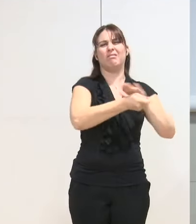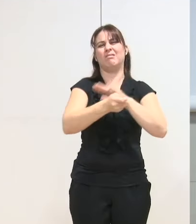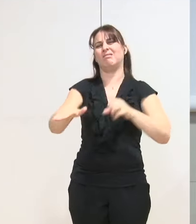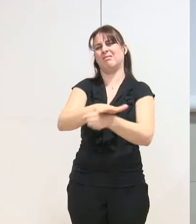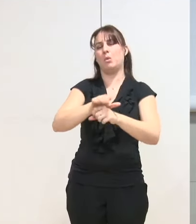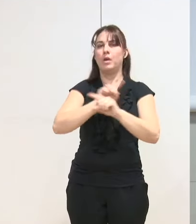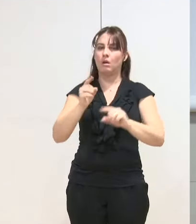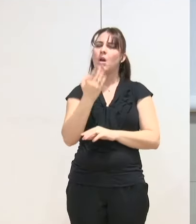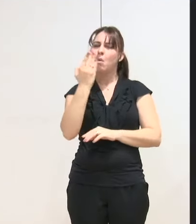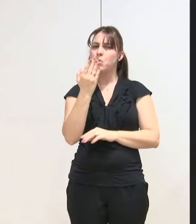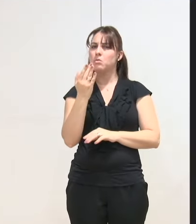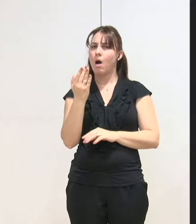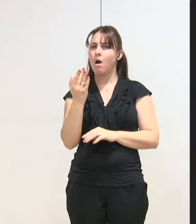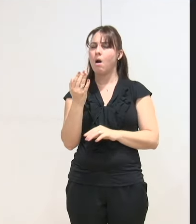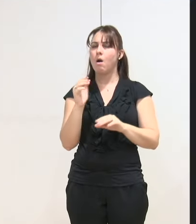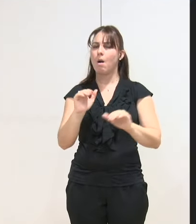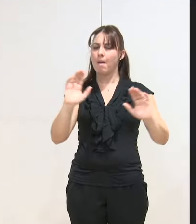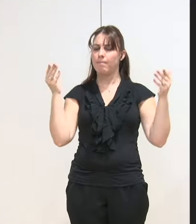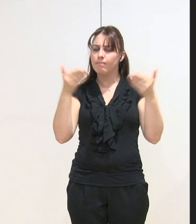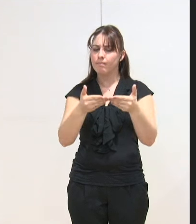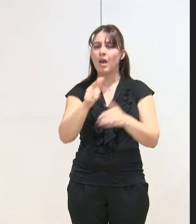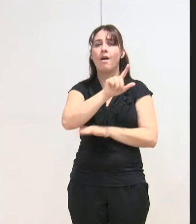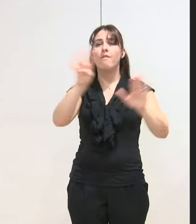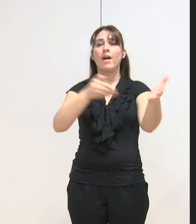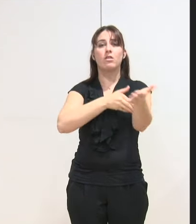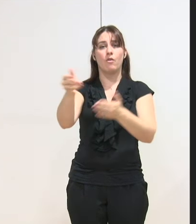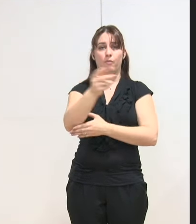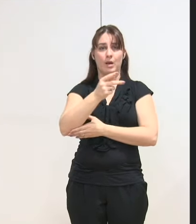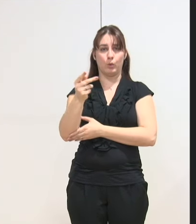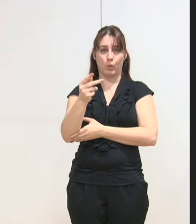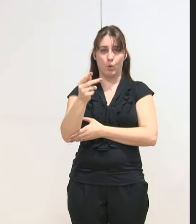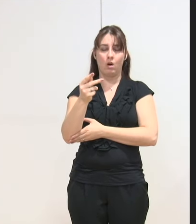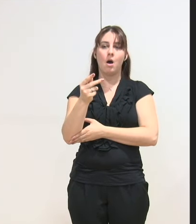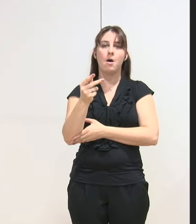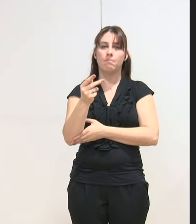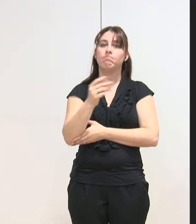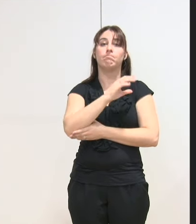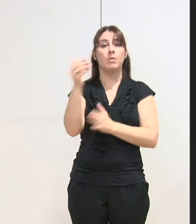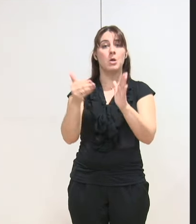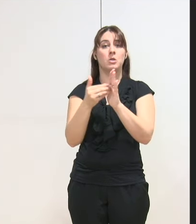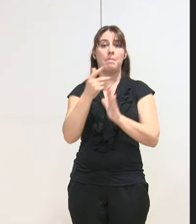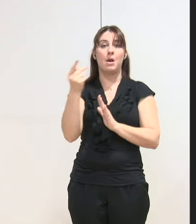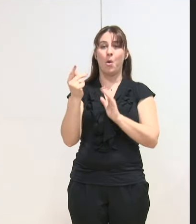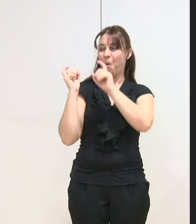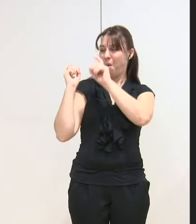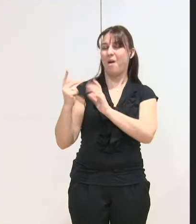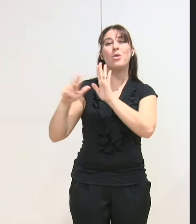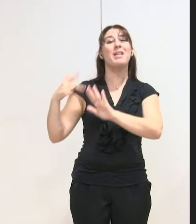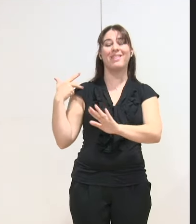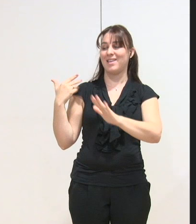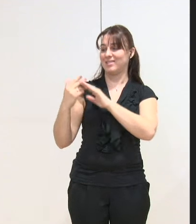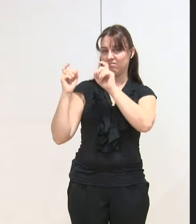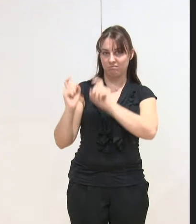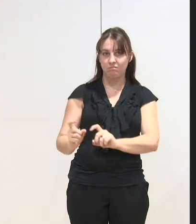faire un petit focus le montant est de 29 millions d'euros il est en baisse de 100000 € par rapport à 2013